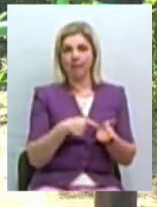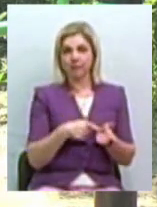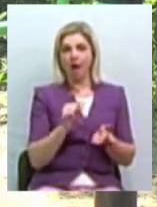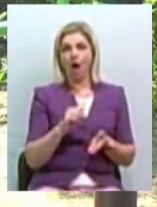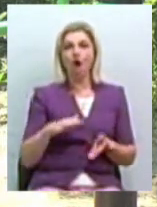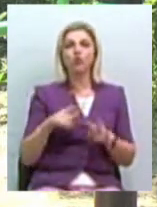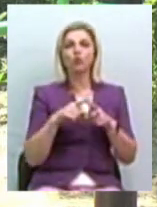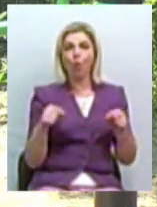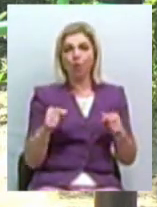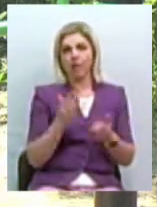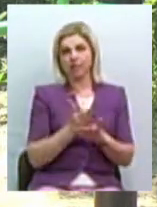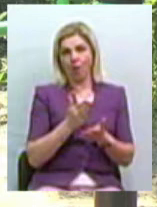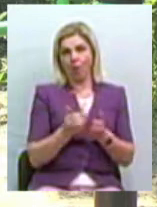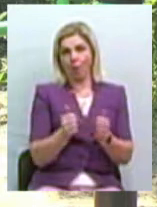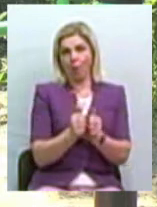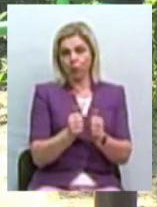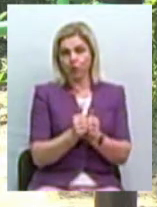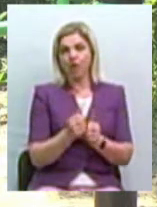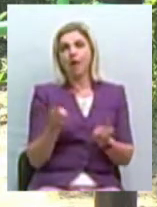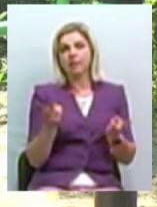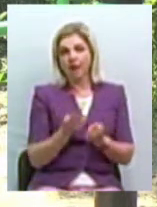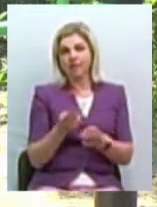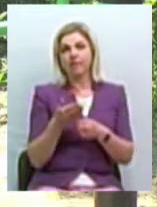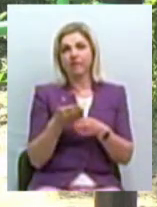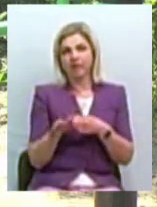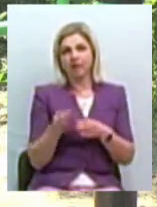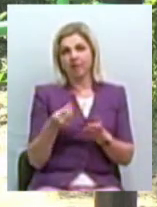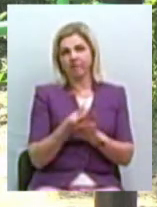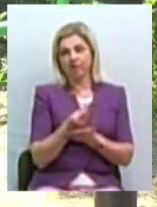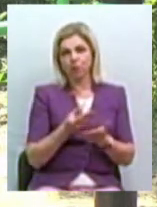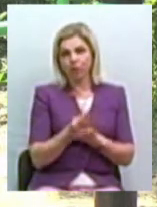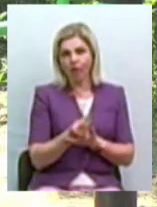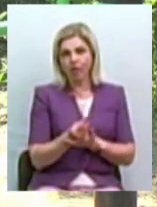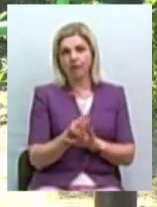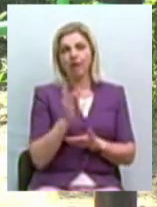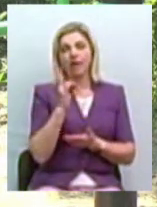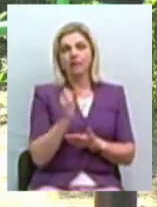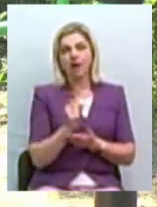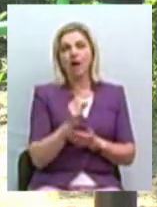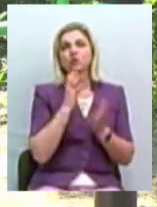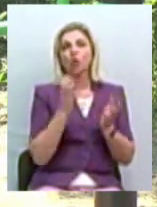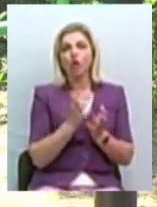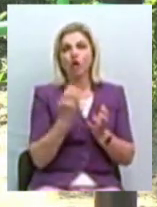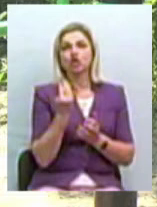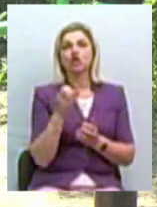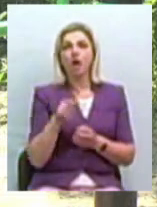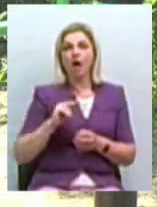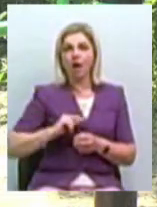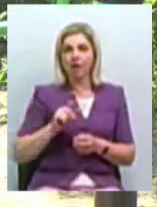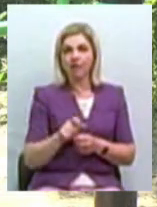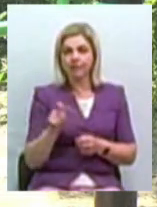«Олімп» знаходиться поруч. Але для цього так само треба виділяти фінансування на утримання штату,